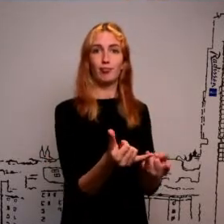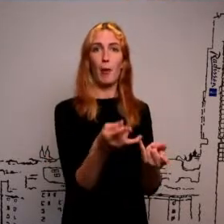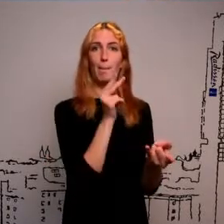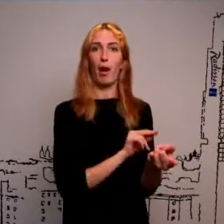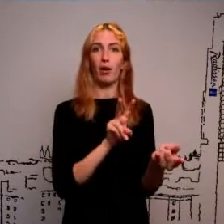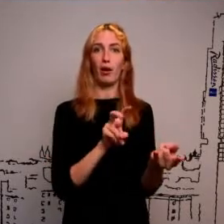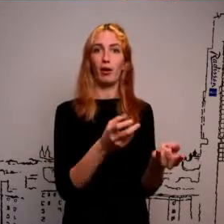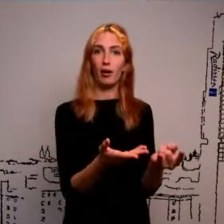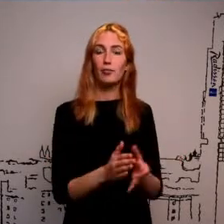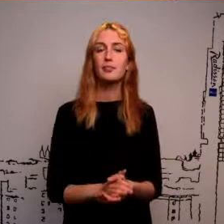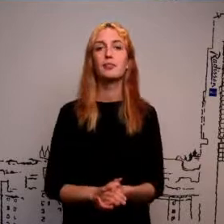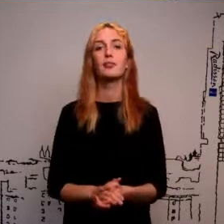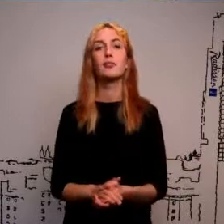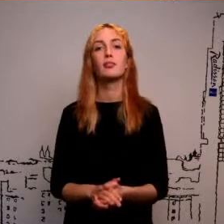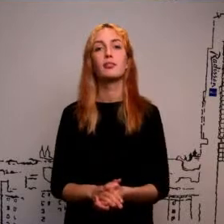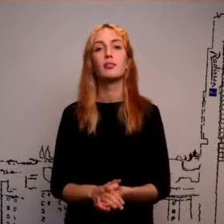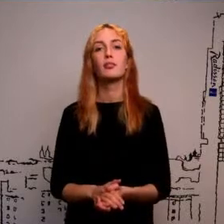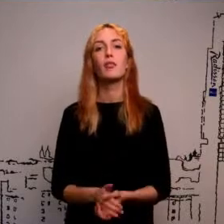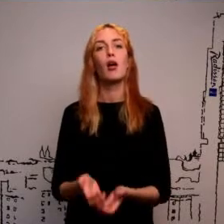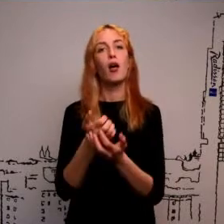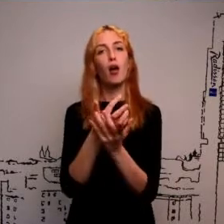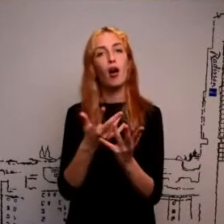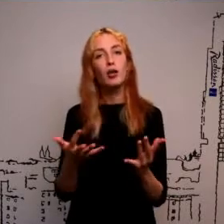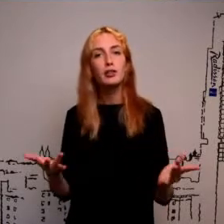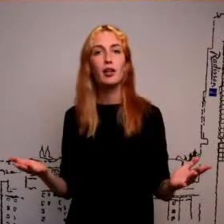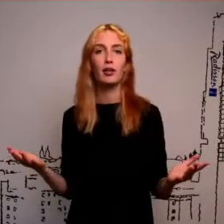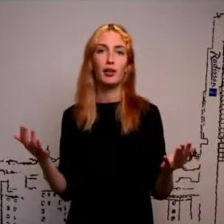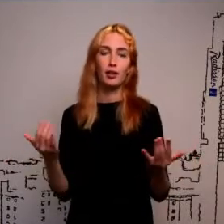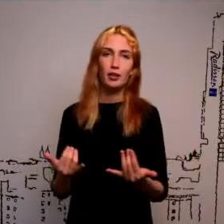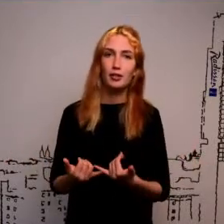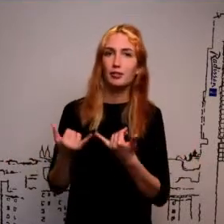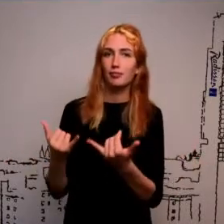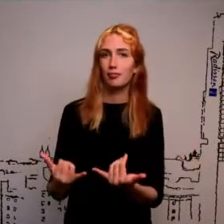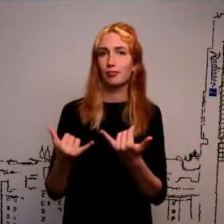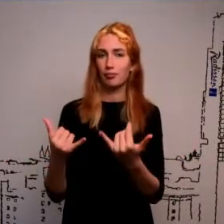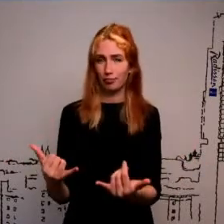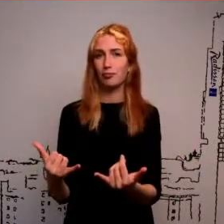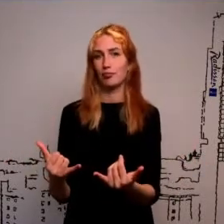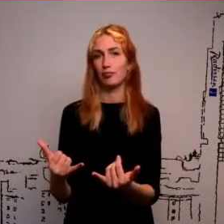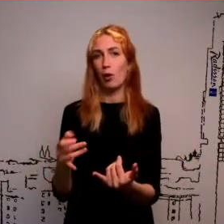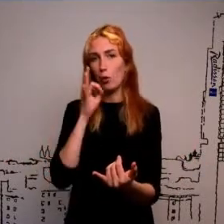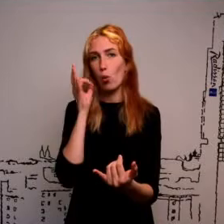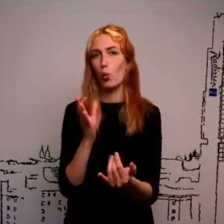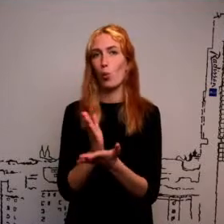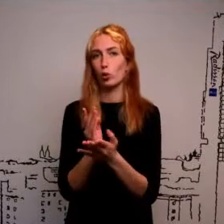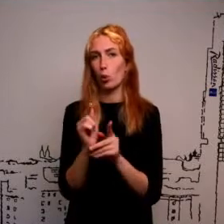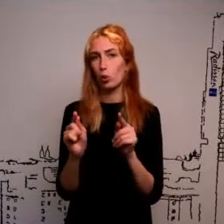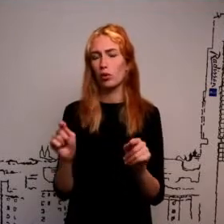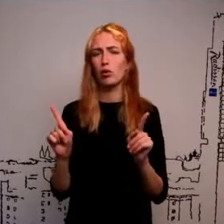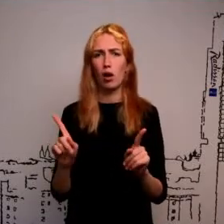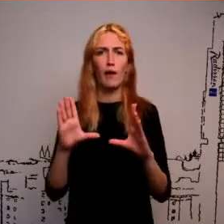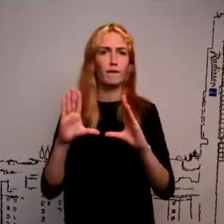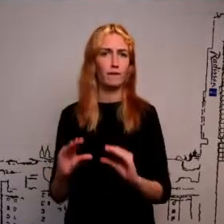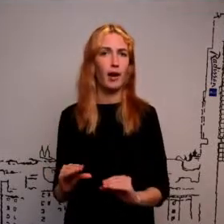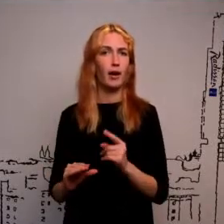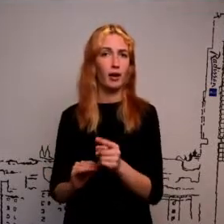Noh, eks neid asjade eest nagu tasumisi on meie praktikas küll läbi käinud, aga pigem on seda vähe. Et